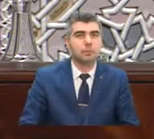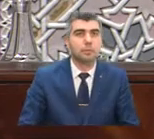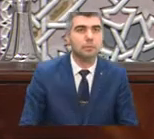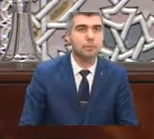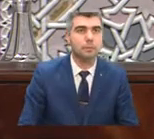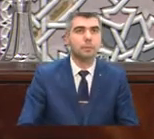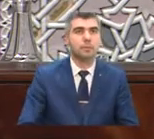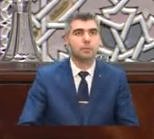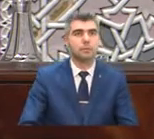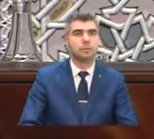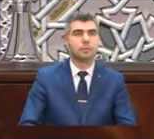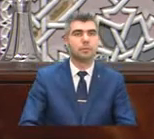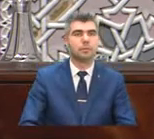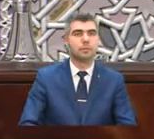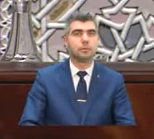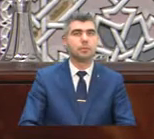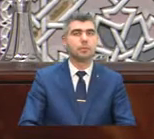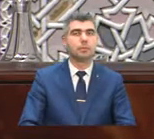النائبة.